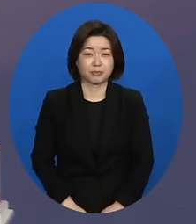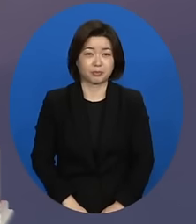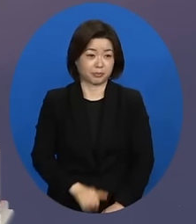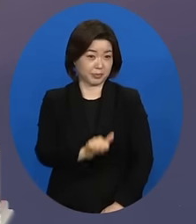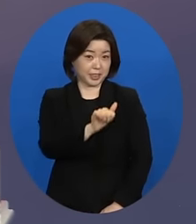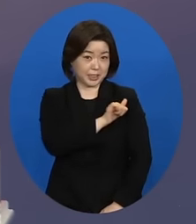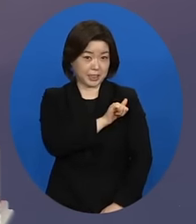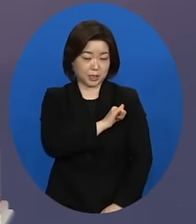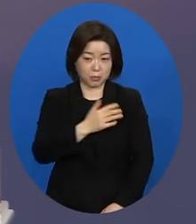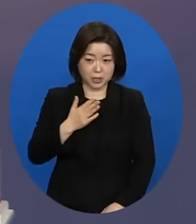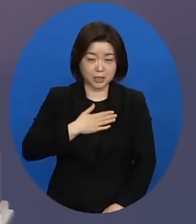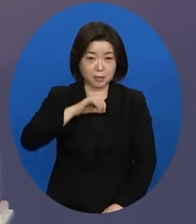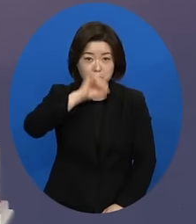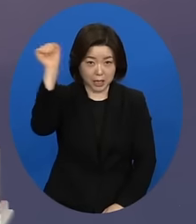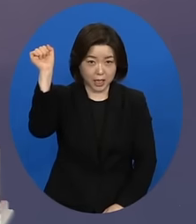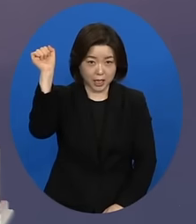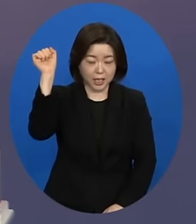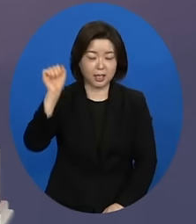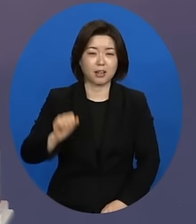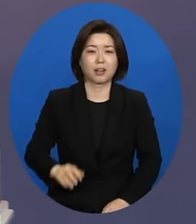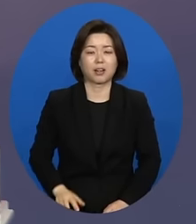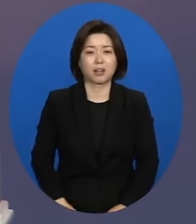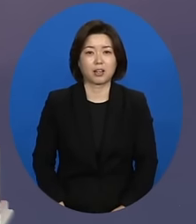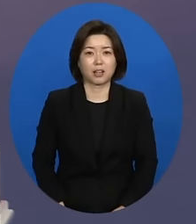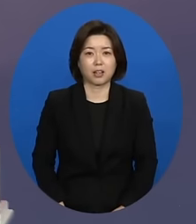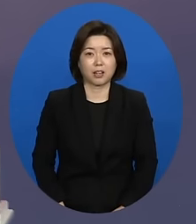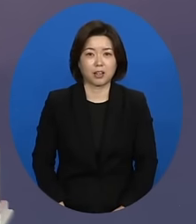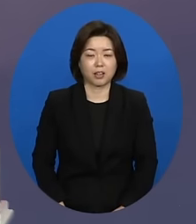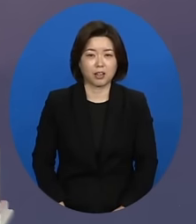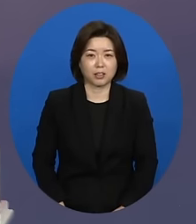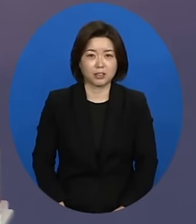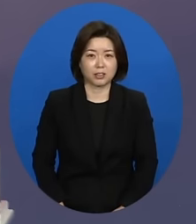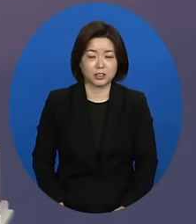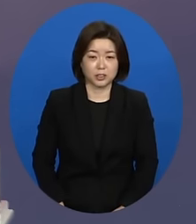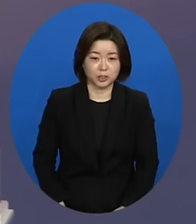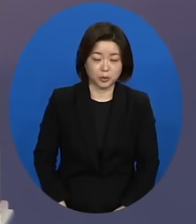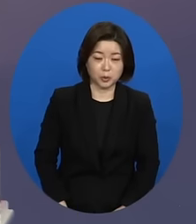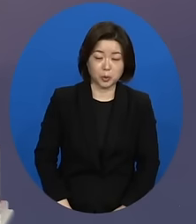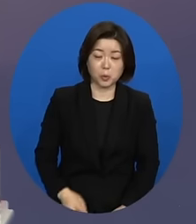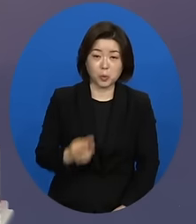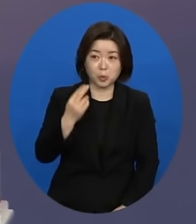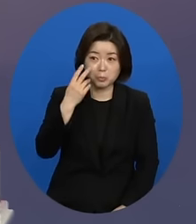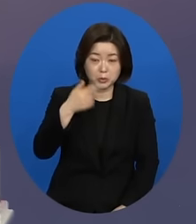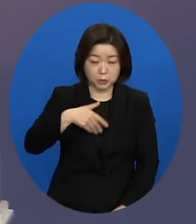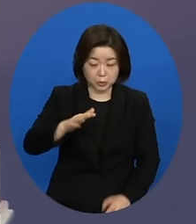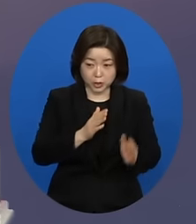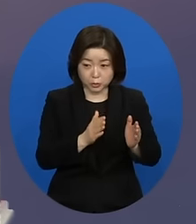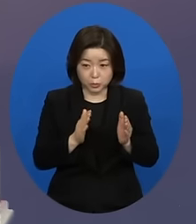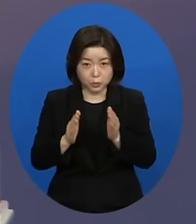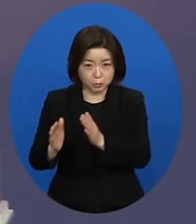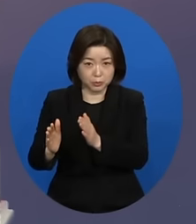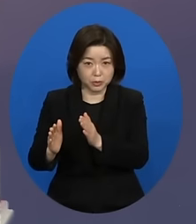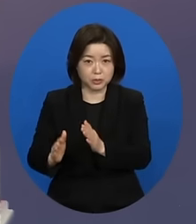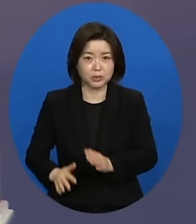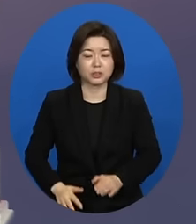5번째로 꼽혀서 수석을 시작하고 수석을 하는데